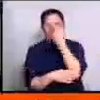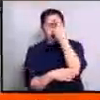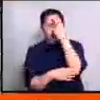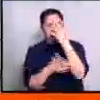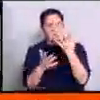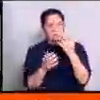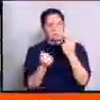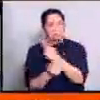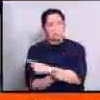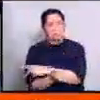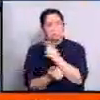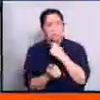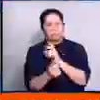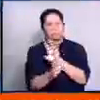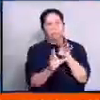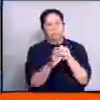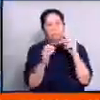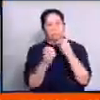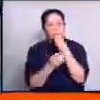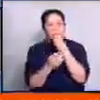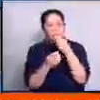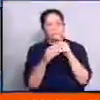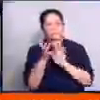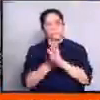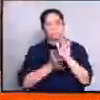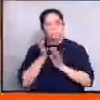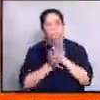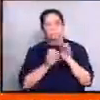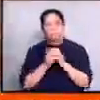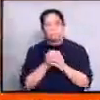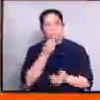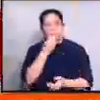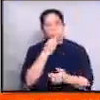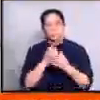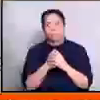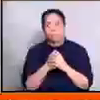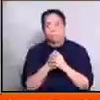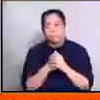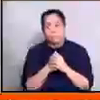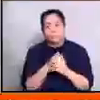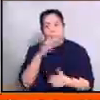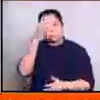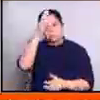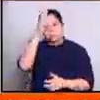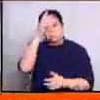ilan sa mga pasyente na dali sila ng kinain nila sa party. Nakain po ng